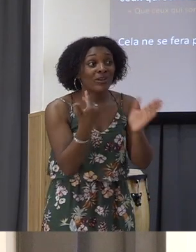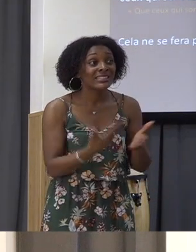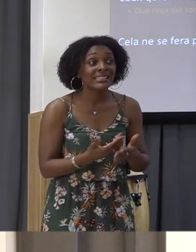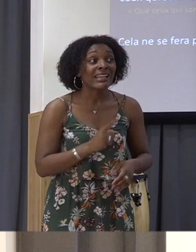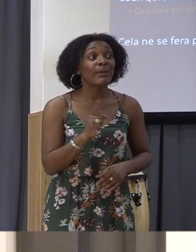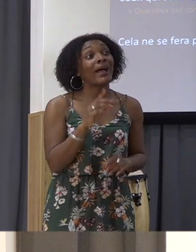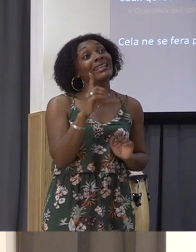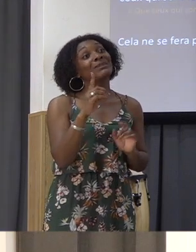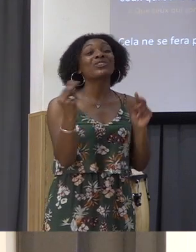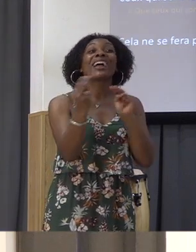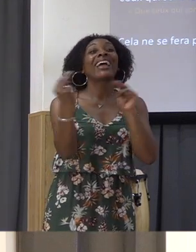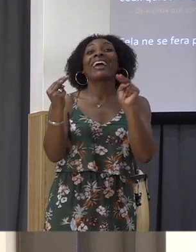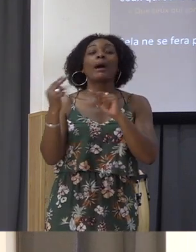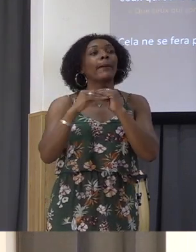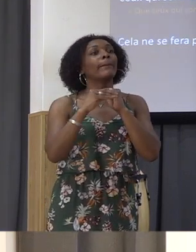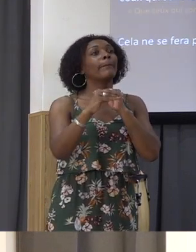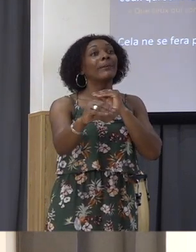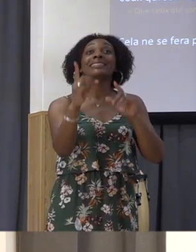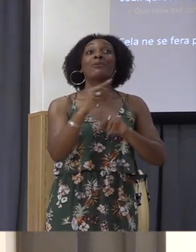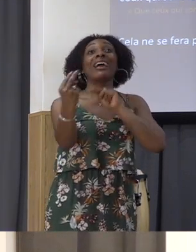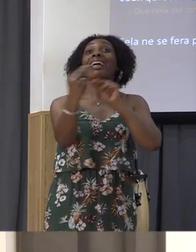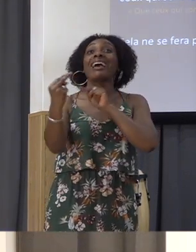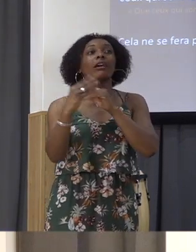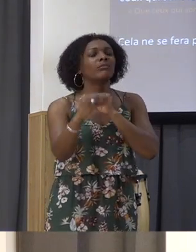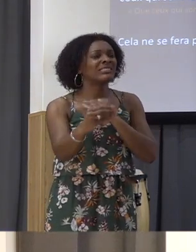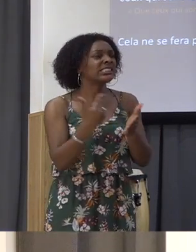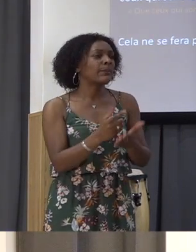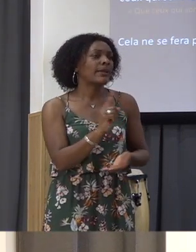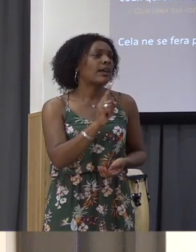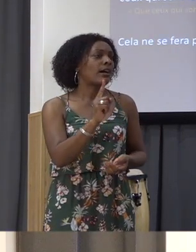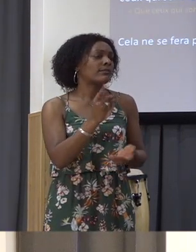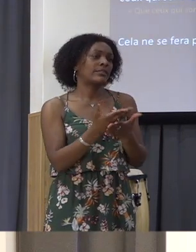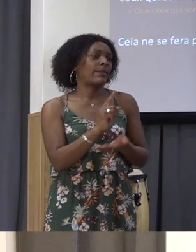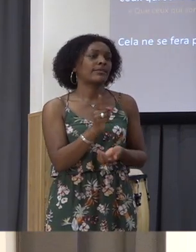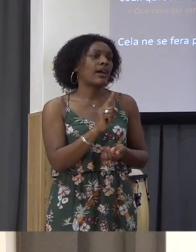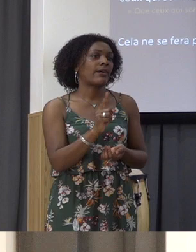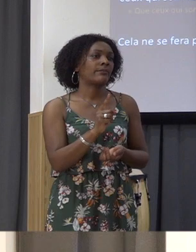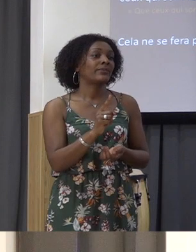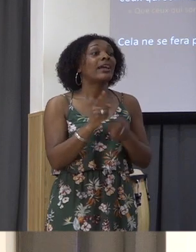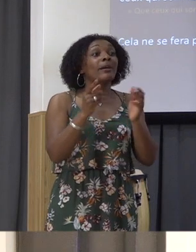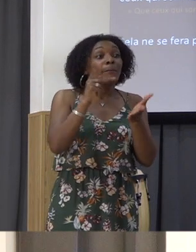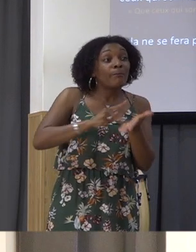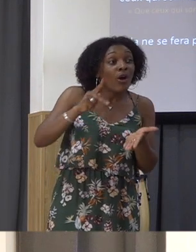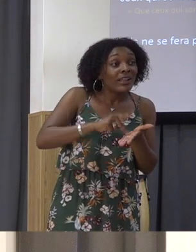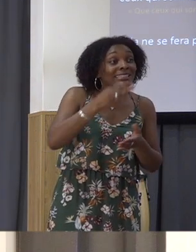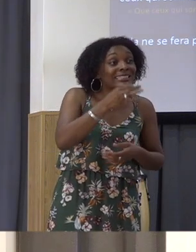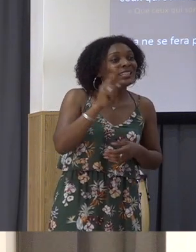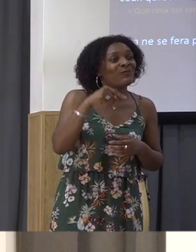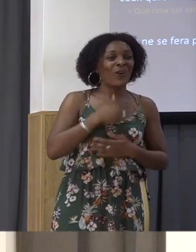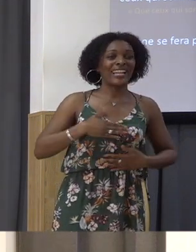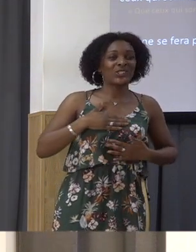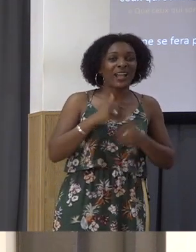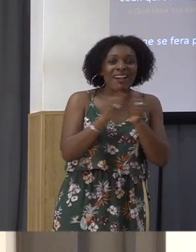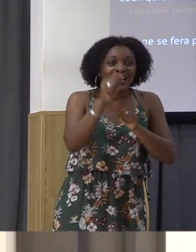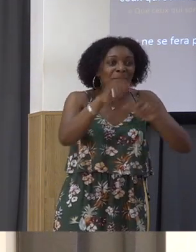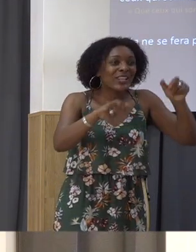L'apôtre Paul dit aux Romains de se réjouir avec ceux qui se réjouissent et de pleurer avec ceux qui pleurent. De prendre